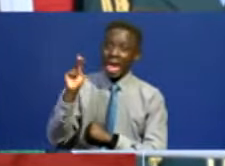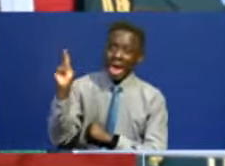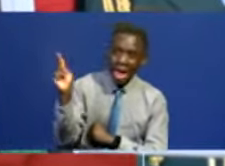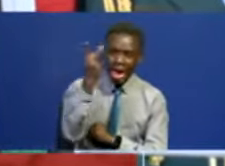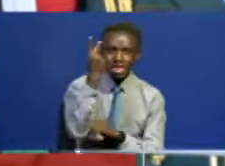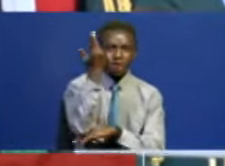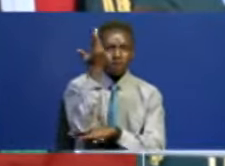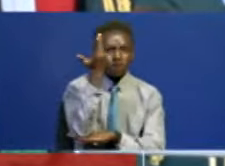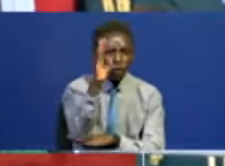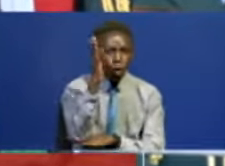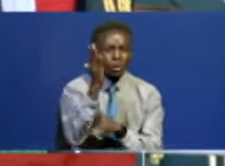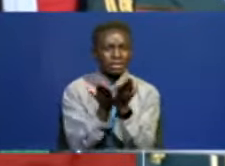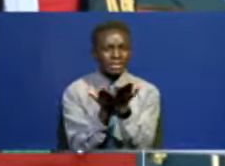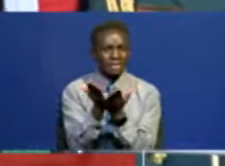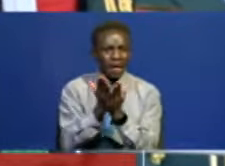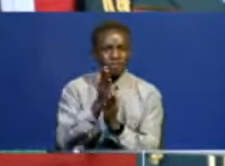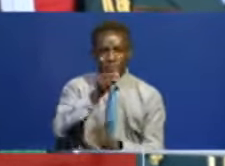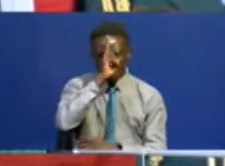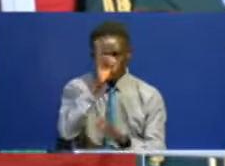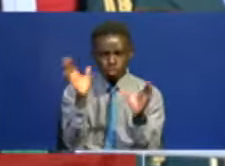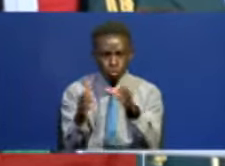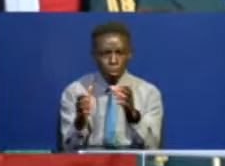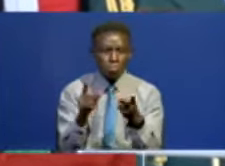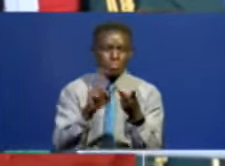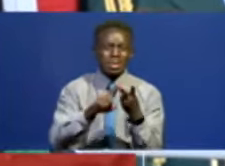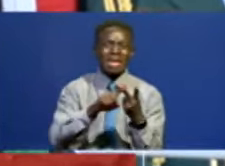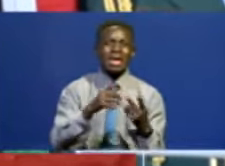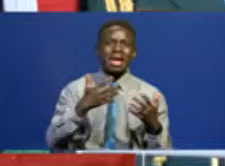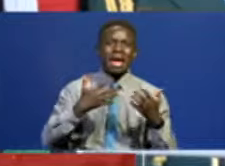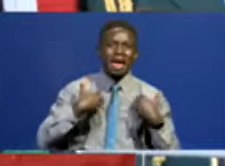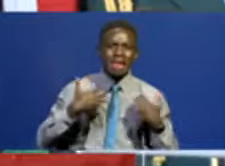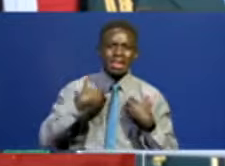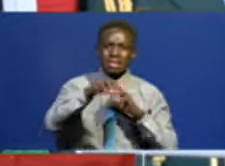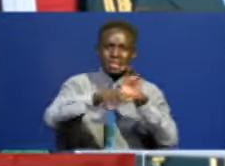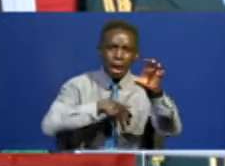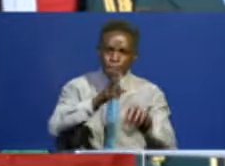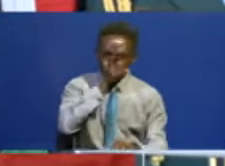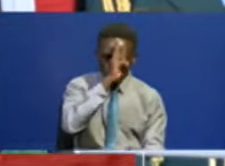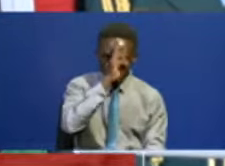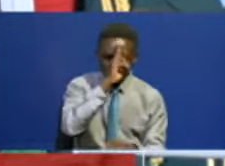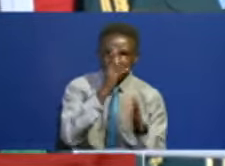Service, Kenya Wildlife Service,